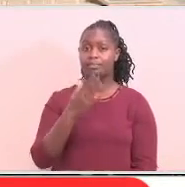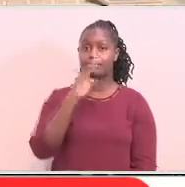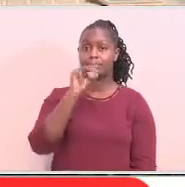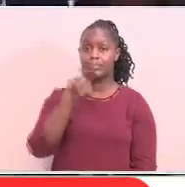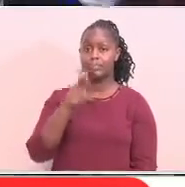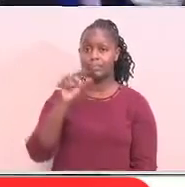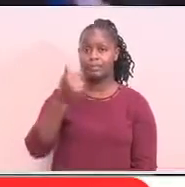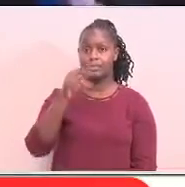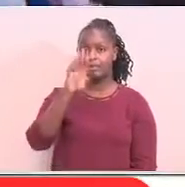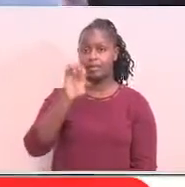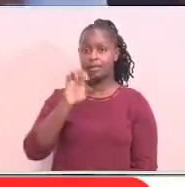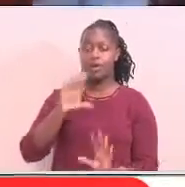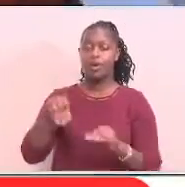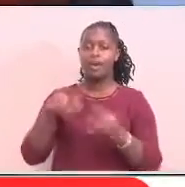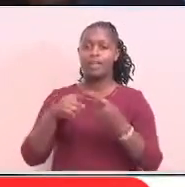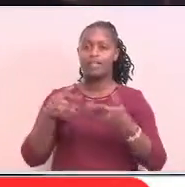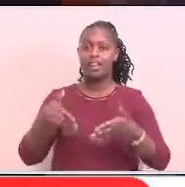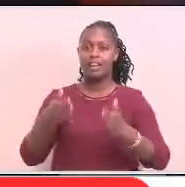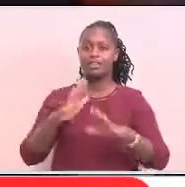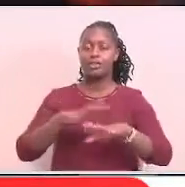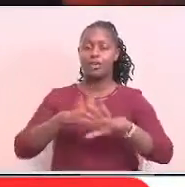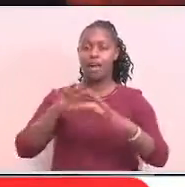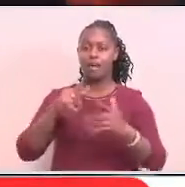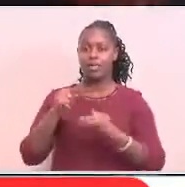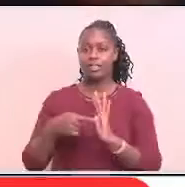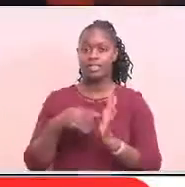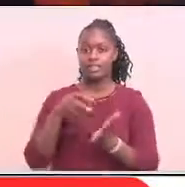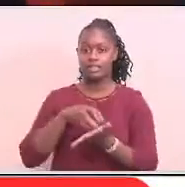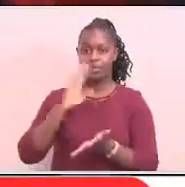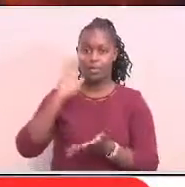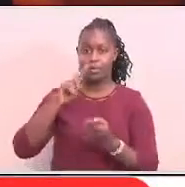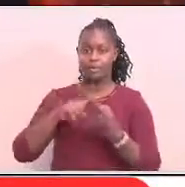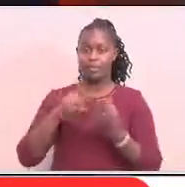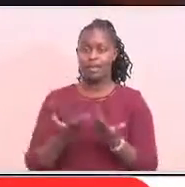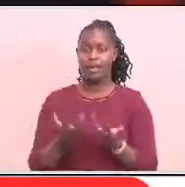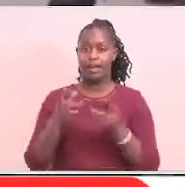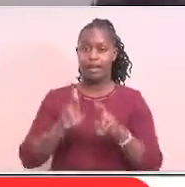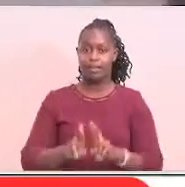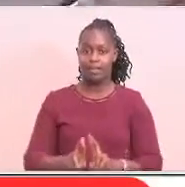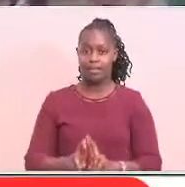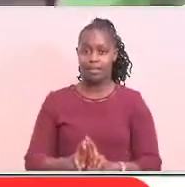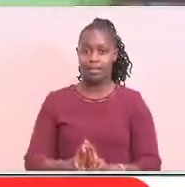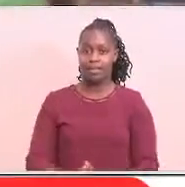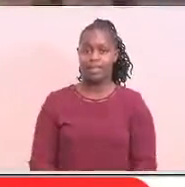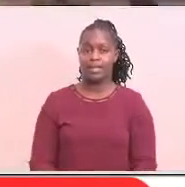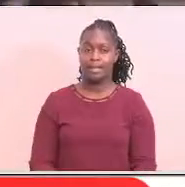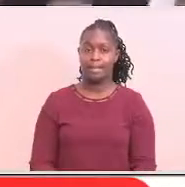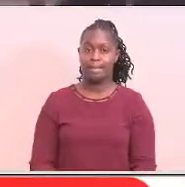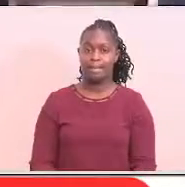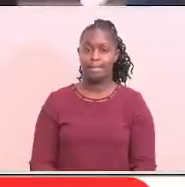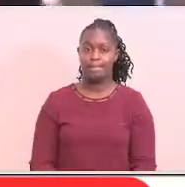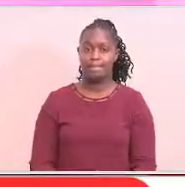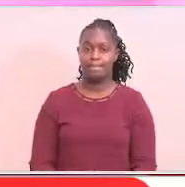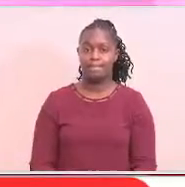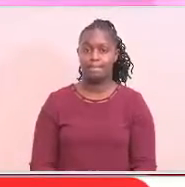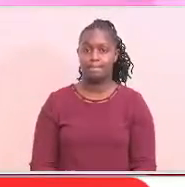wanatarajiwa kutoa mwongozo kuhusu kesi hii. Elizabeth Atieno, TV47 Nairobi.